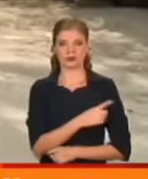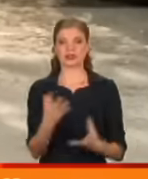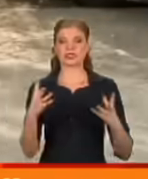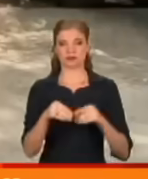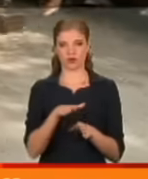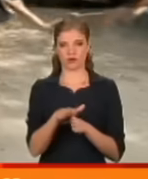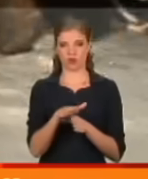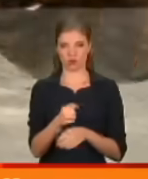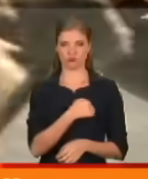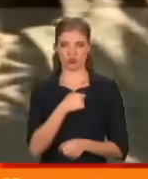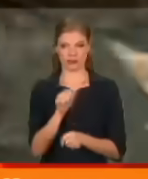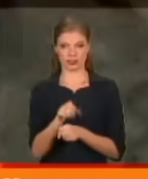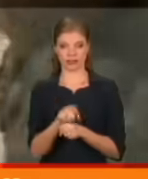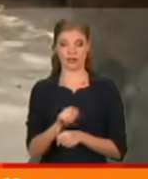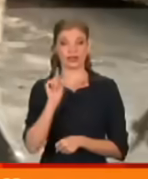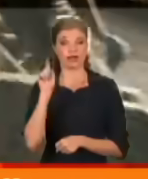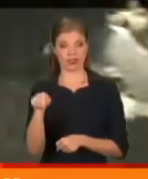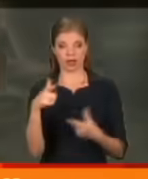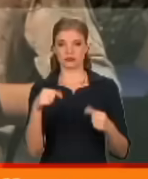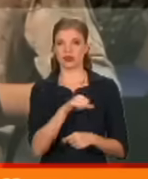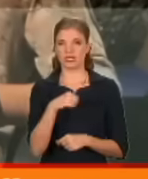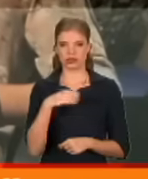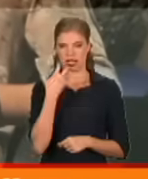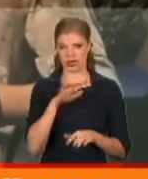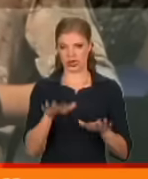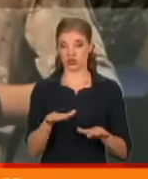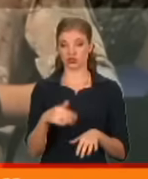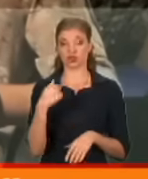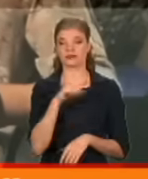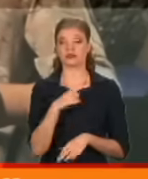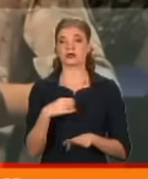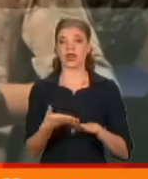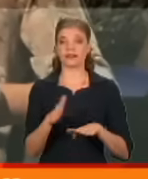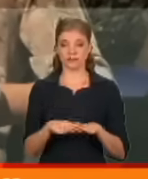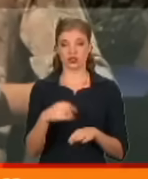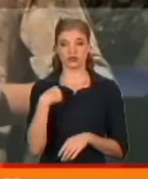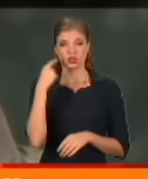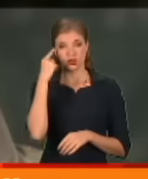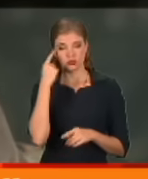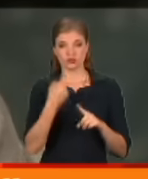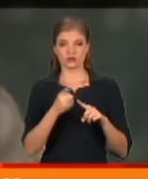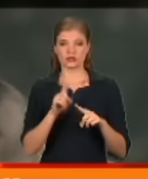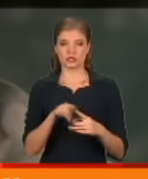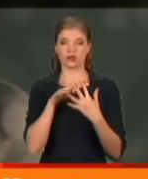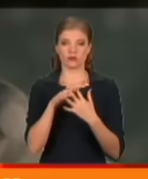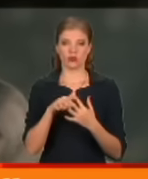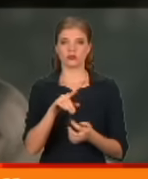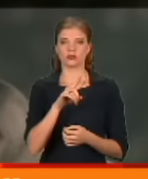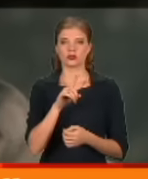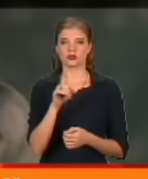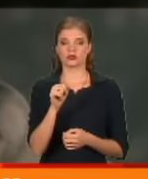спільно виконують бойові завдання. Там, де найгарячіше. Найважче, я думаю, що це бої за промку. У